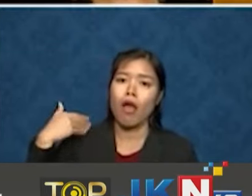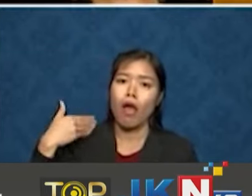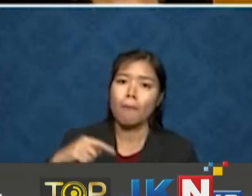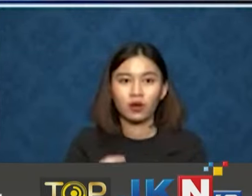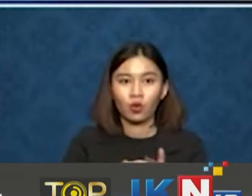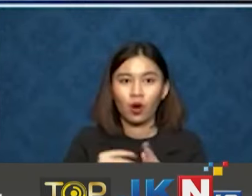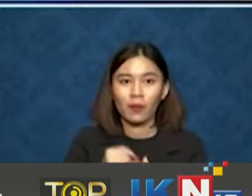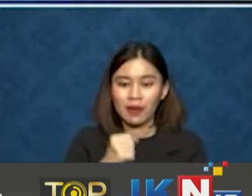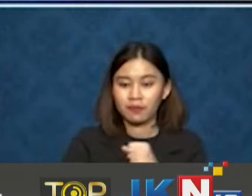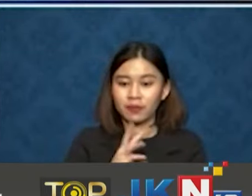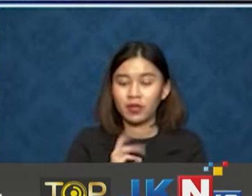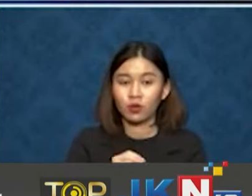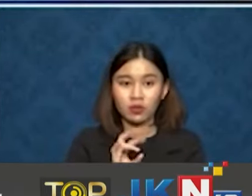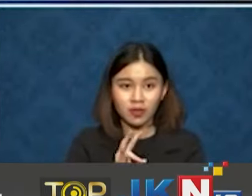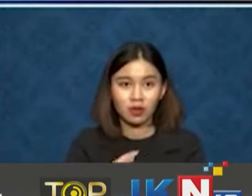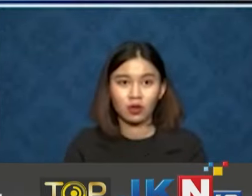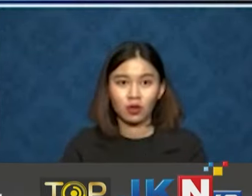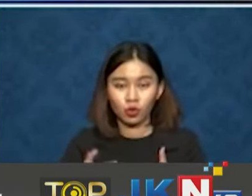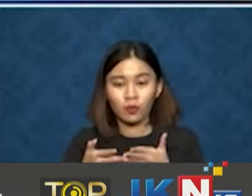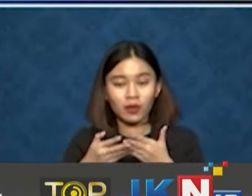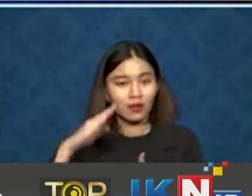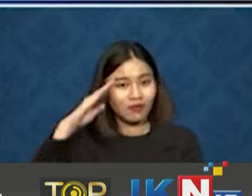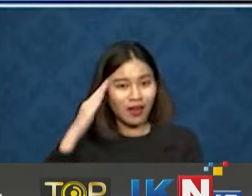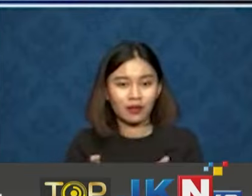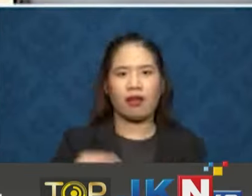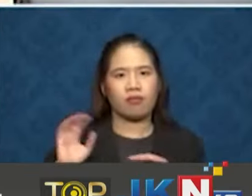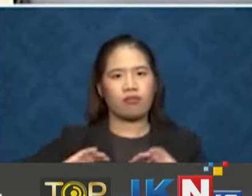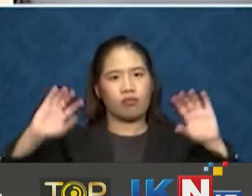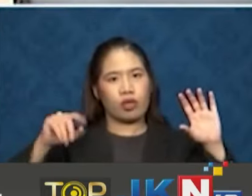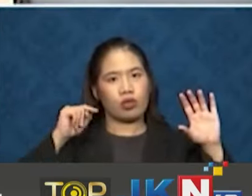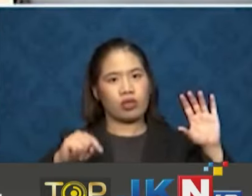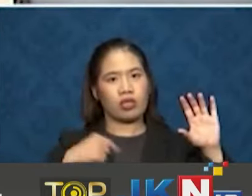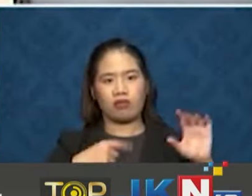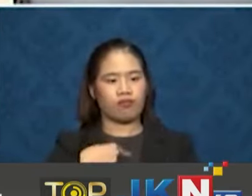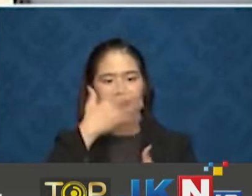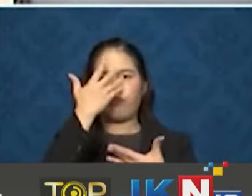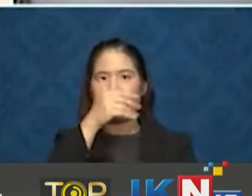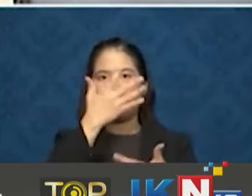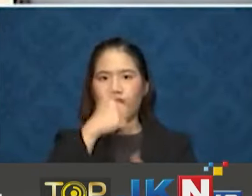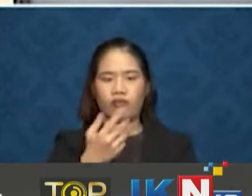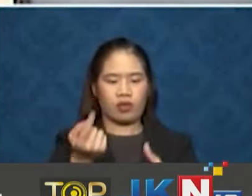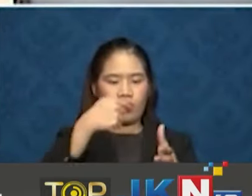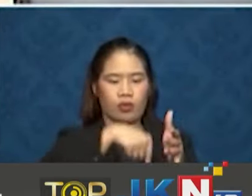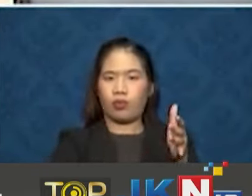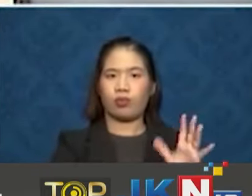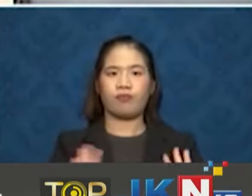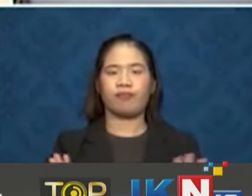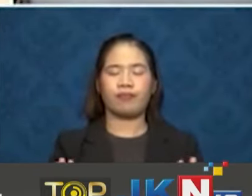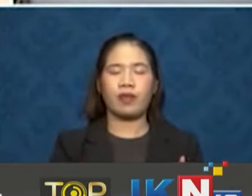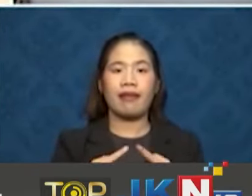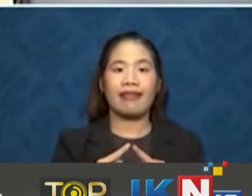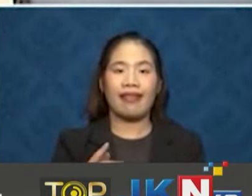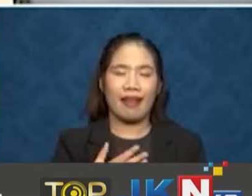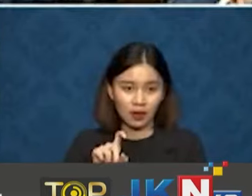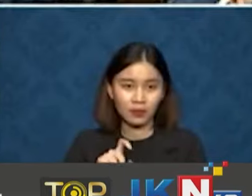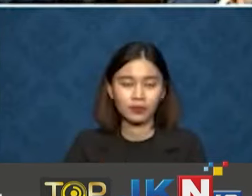ามีเรื่องเรือฟริเกตอยู่นะคะคุณสุทินก็จัดหาข้อมูลมาให้เลย ปรากฏว่าคุณวิโรจน์ที่แรกเลยเนี่ยคือกองทัพเรือเนี่ยคุณสุทินบอกกองทั